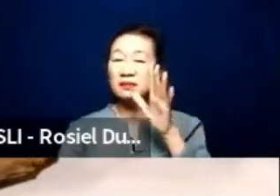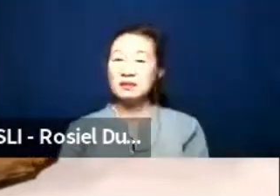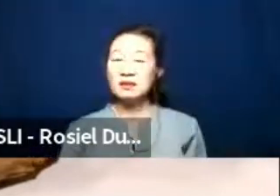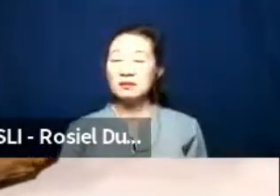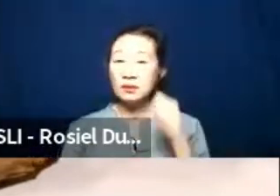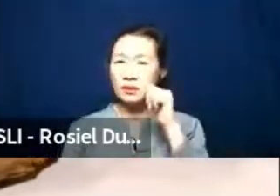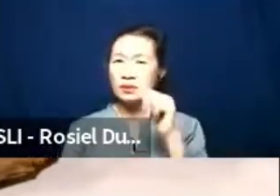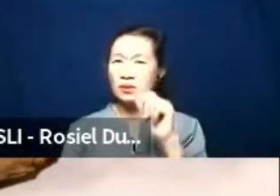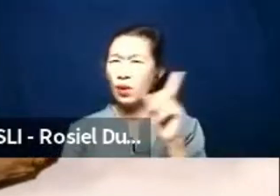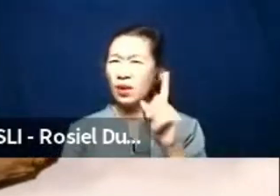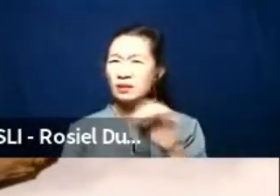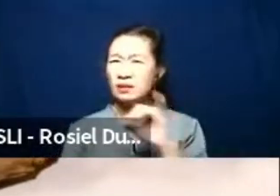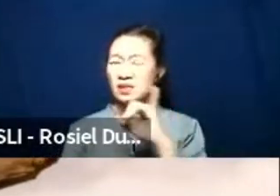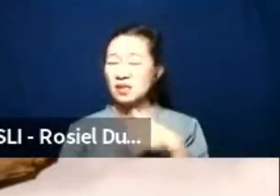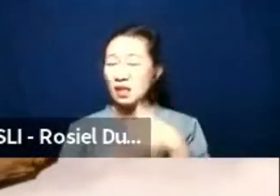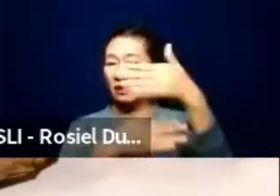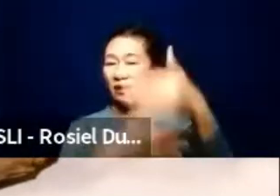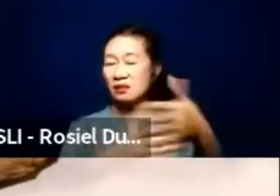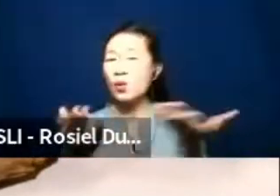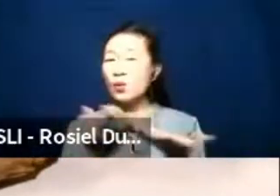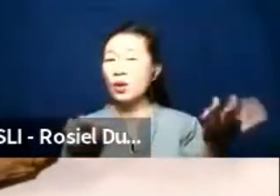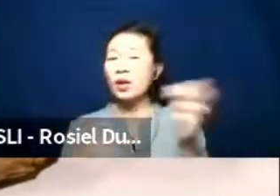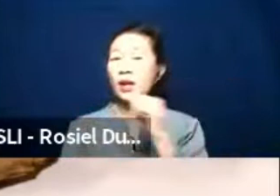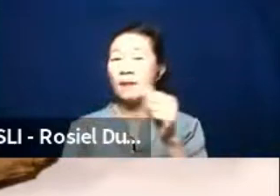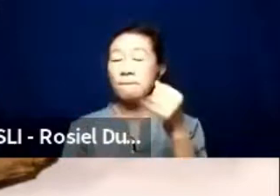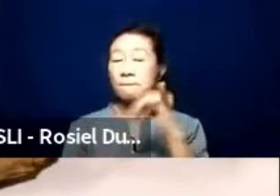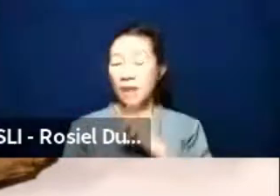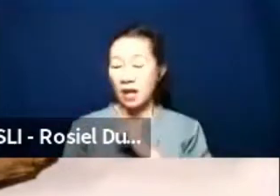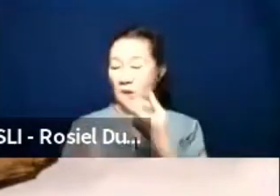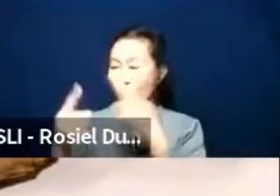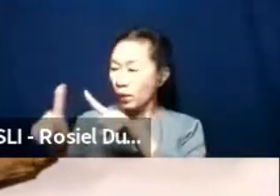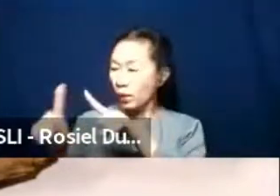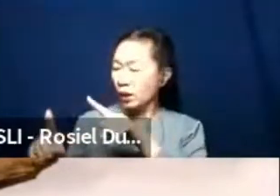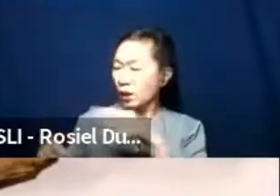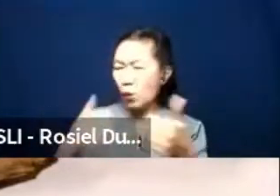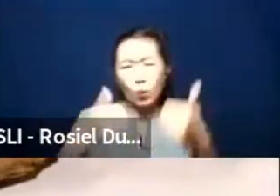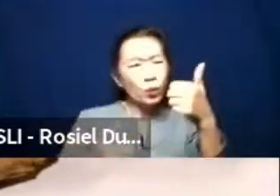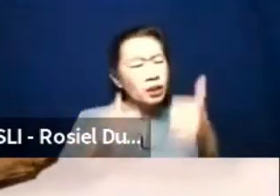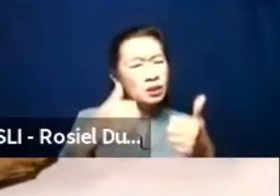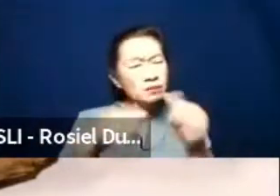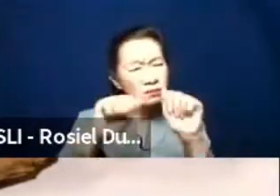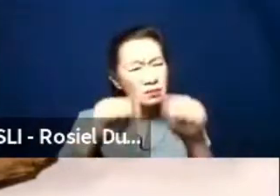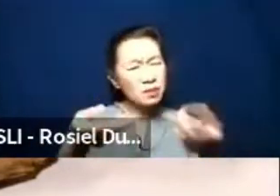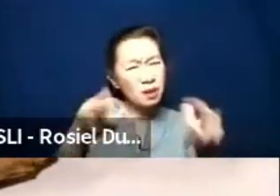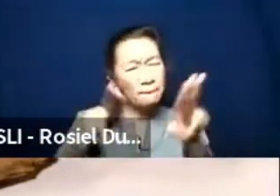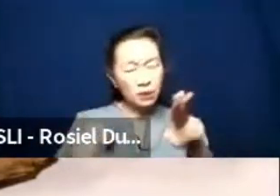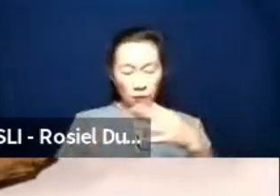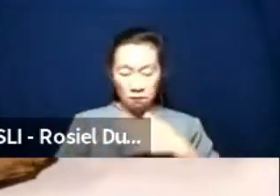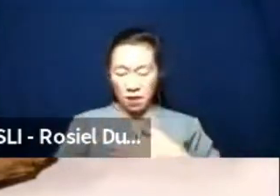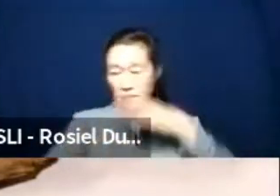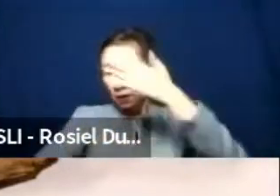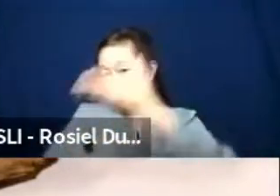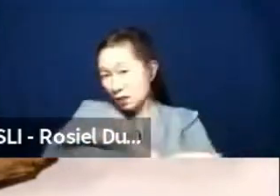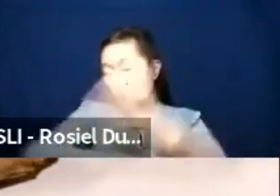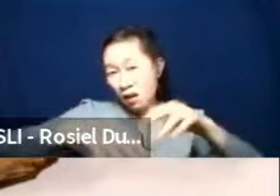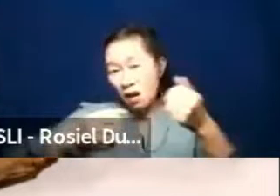laging, ano ba ang susunod at saan ba ako pupunta? At ano ba ang pwedeng mangyari sa anak ko, no? Paano